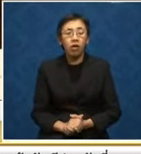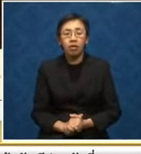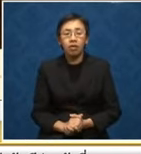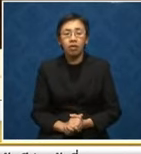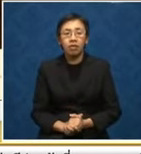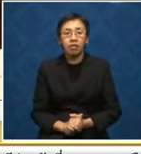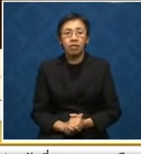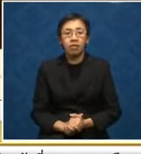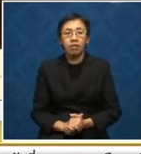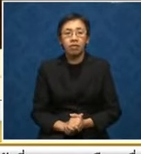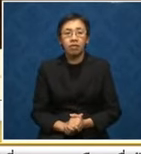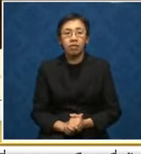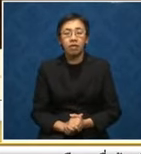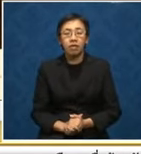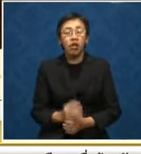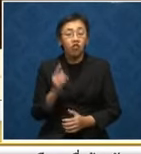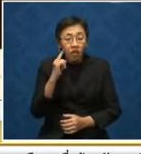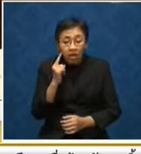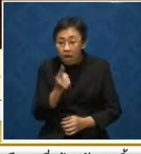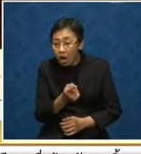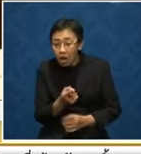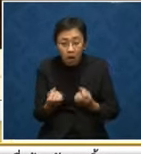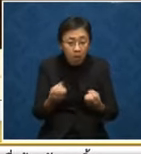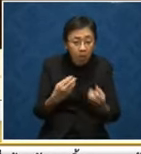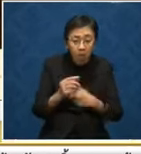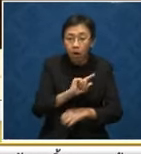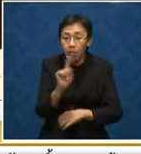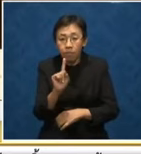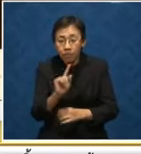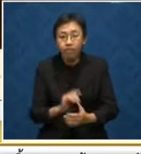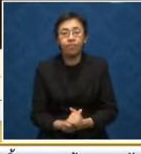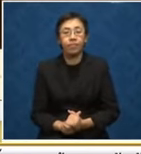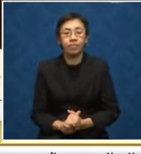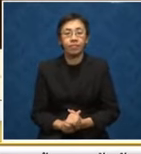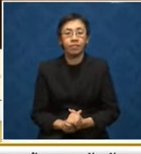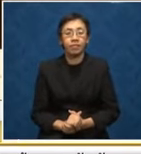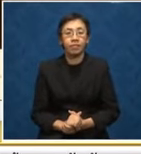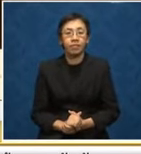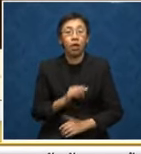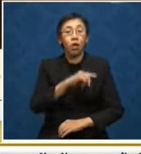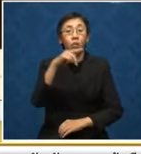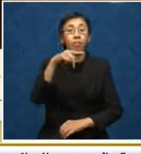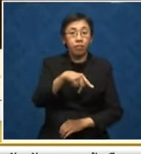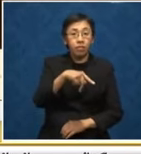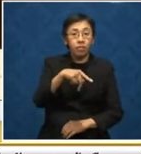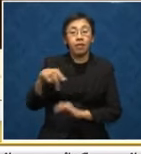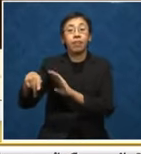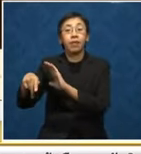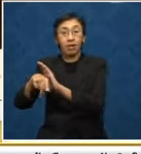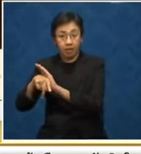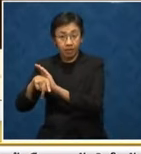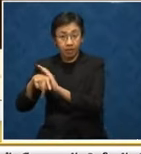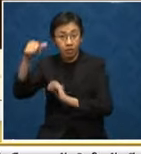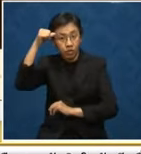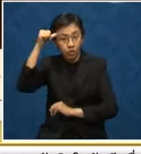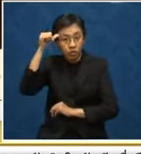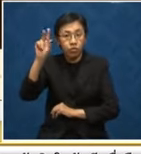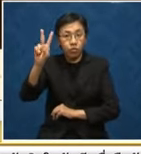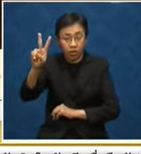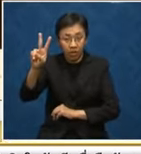เท่าที่ฟังเมื่อกี้ว่าเสนอเป็นวัน วันพุธกับวันพฤหัสนะ